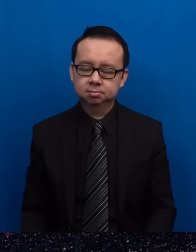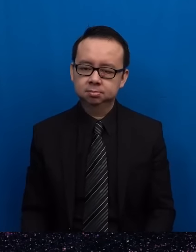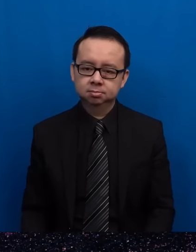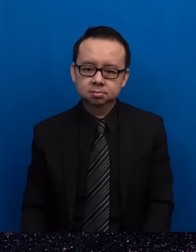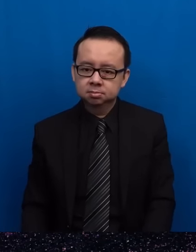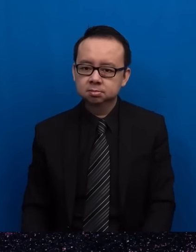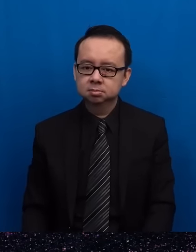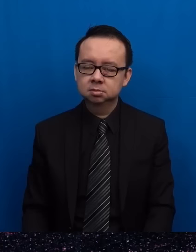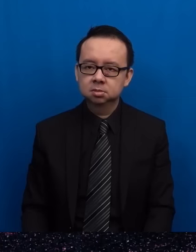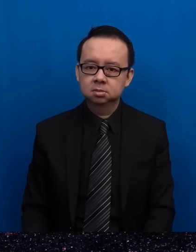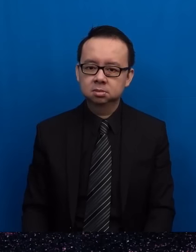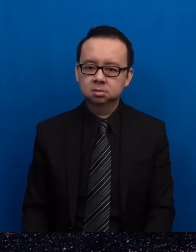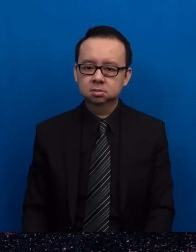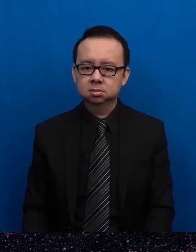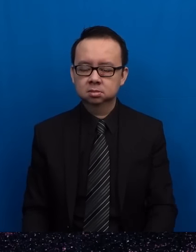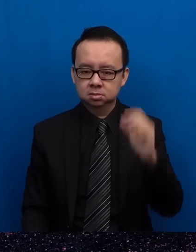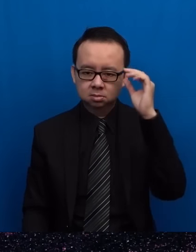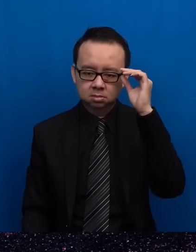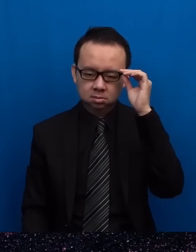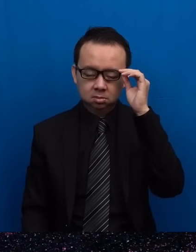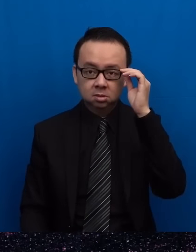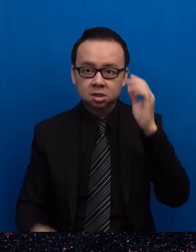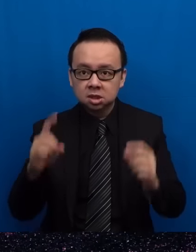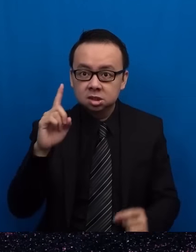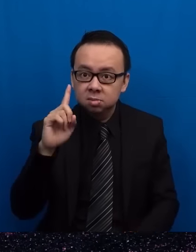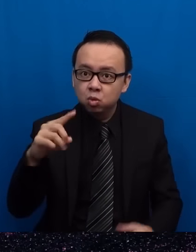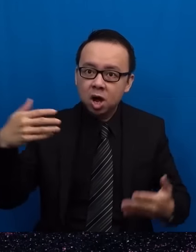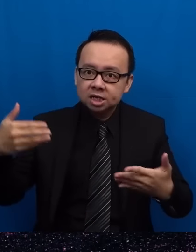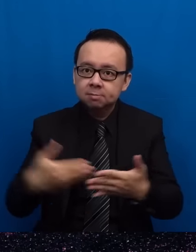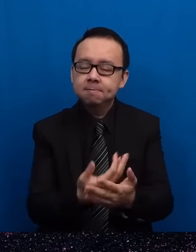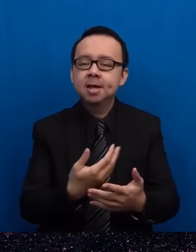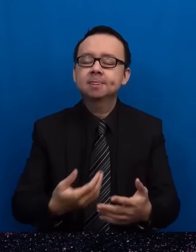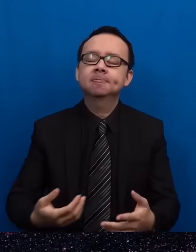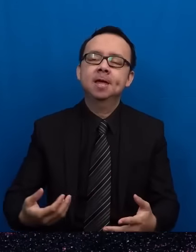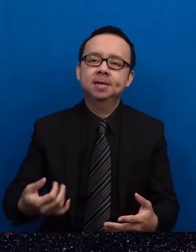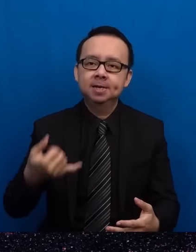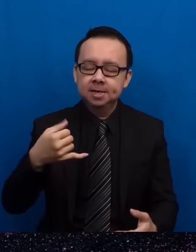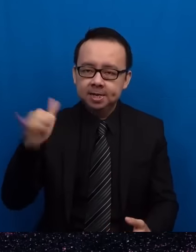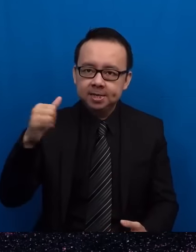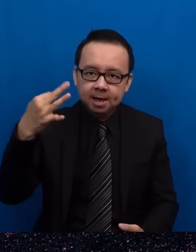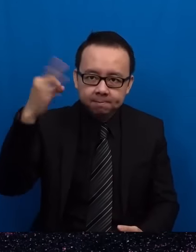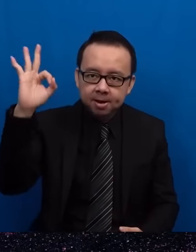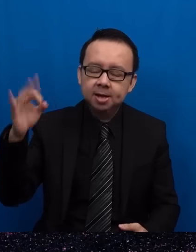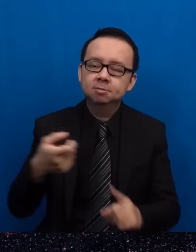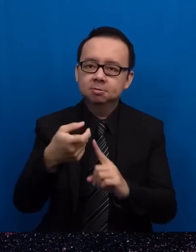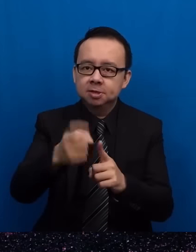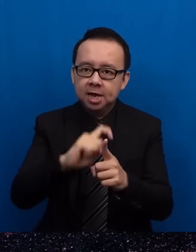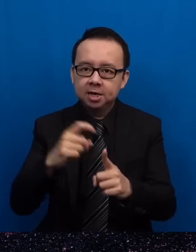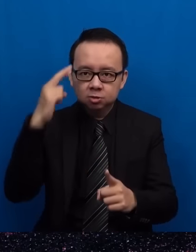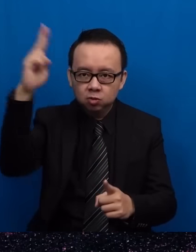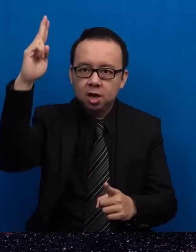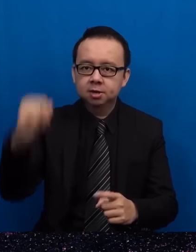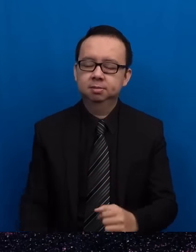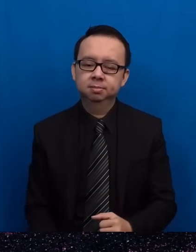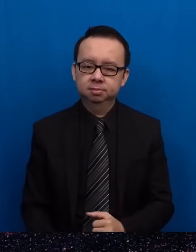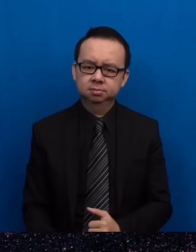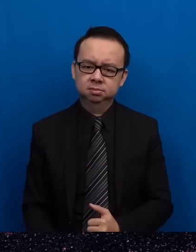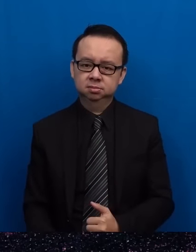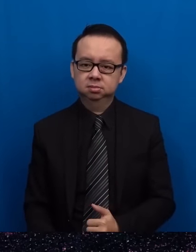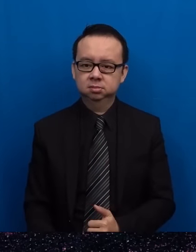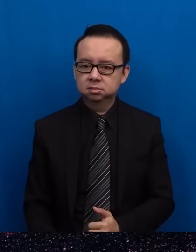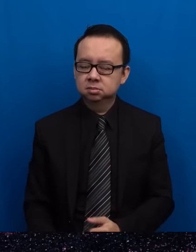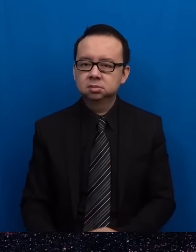Ya, itu dia the acts of answering prayers. Nah sekarang kalau doa kita belum dijawab gimana itu ayat 9. Adakah seorang daripadamu